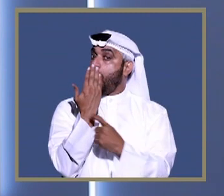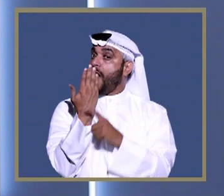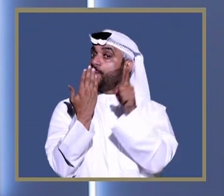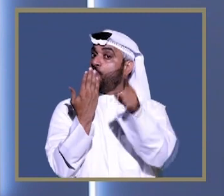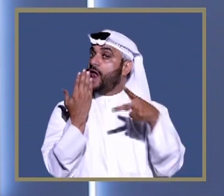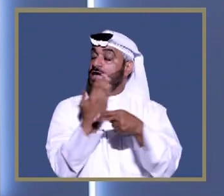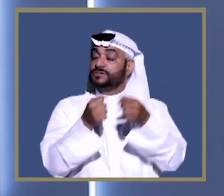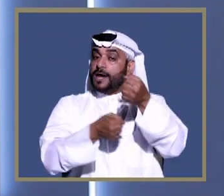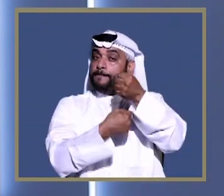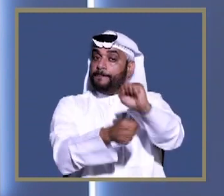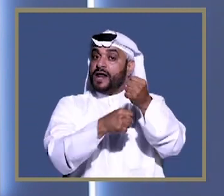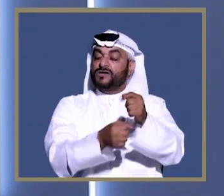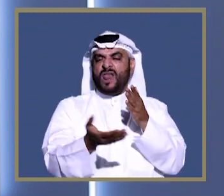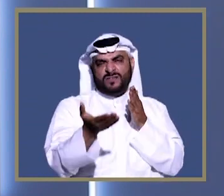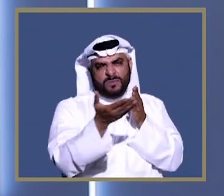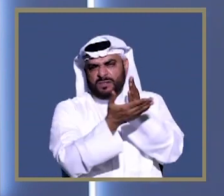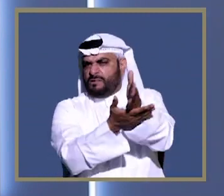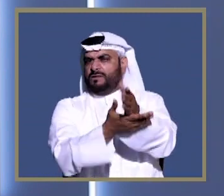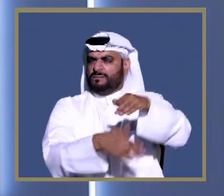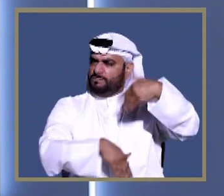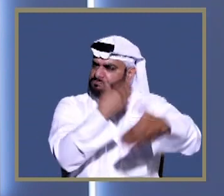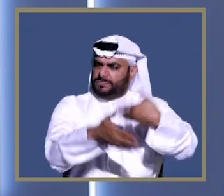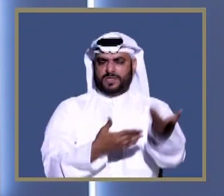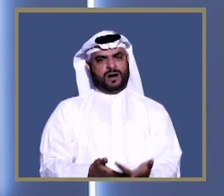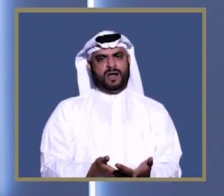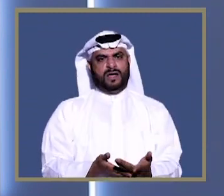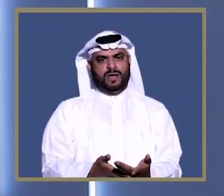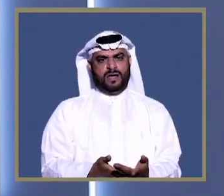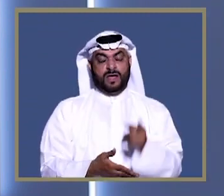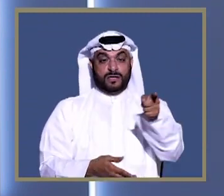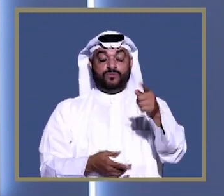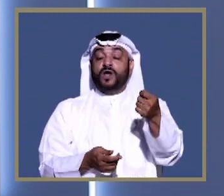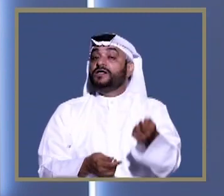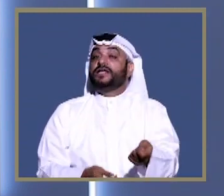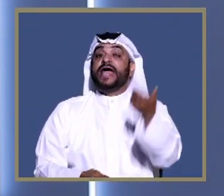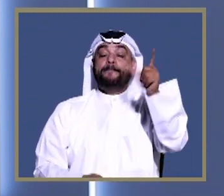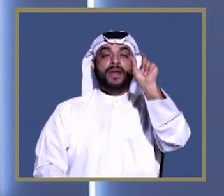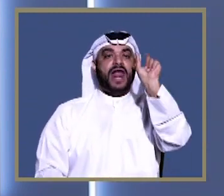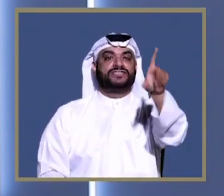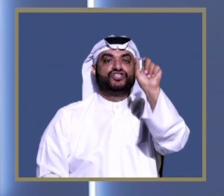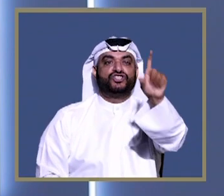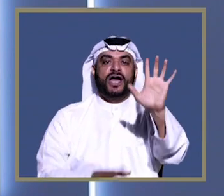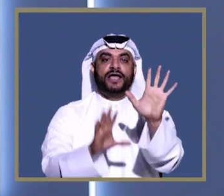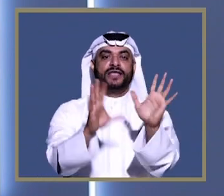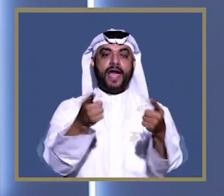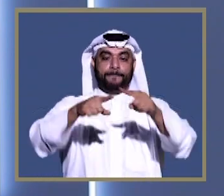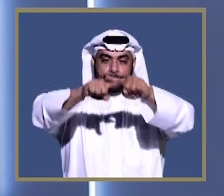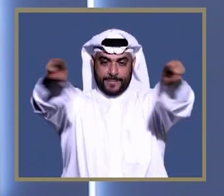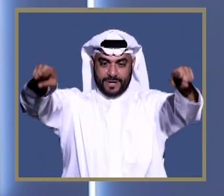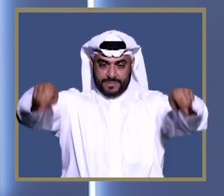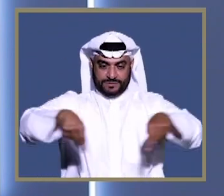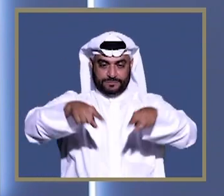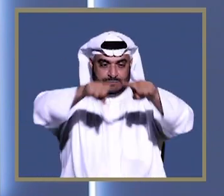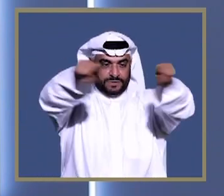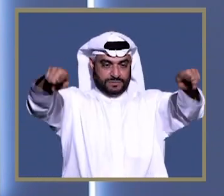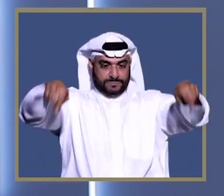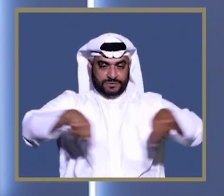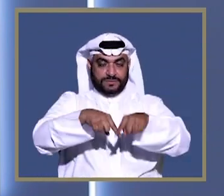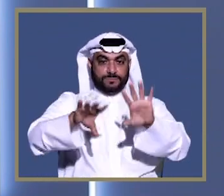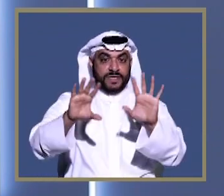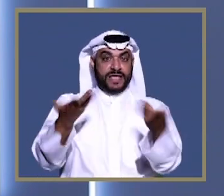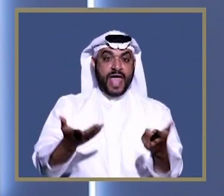للقانون البلدية، أنها تحاول تتدخل وتحاول أنها تحط تسعيرة معينة على حسب